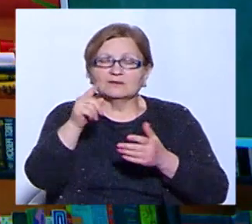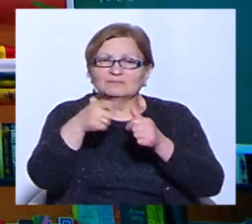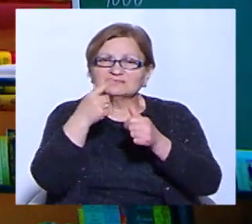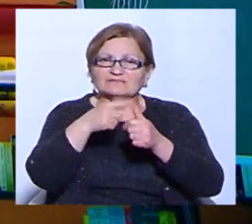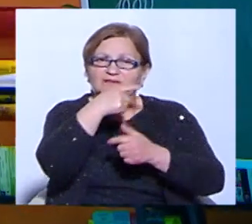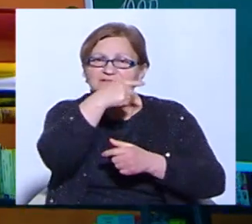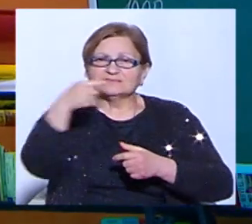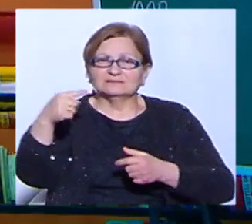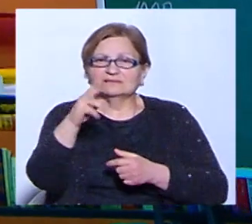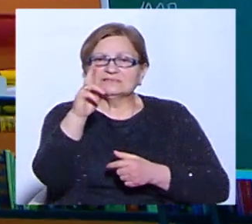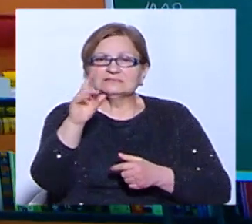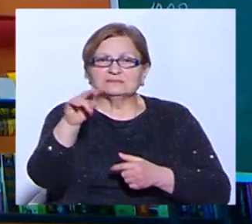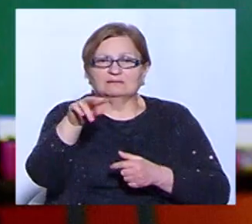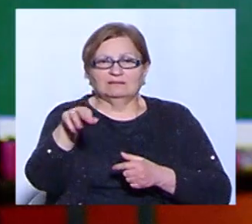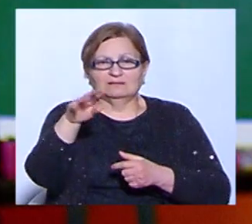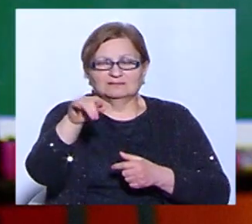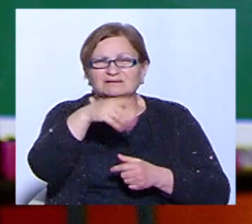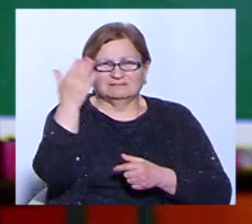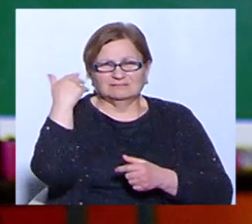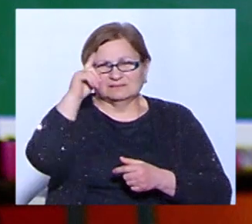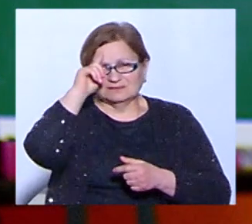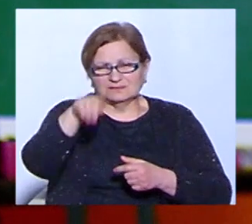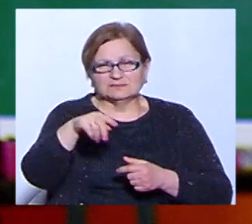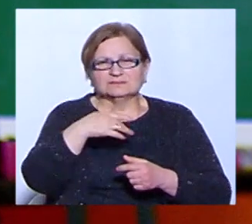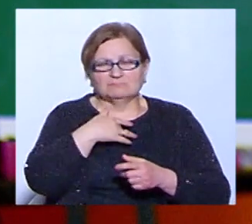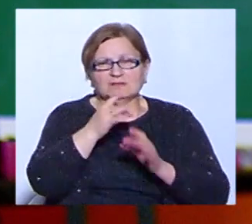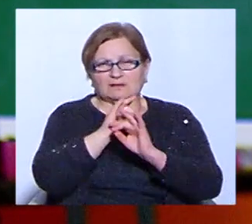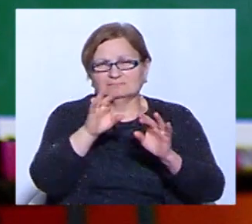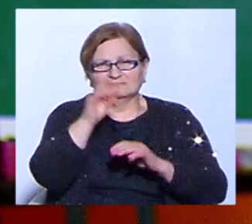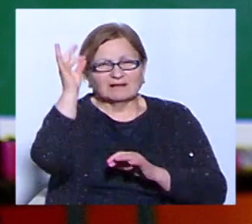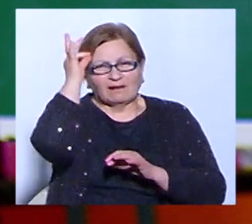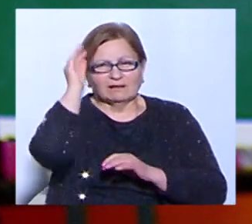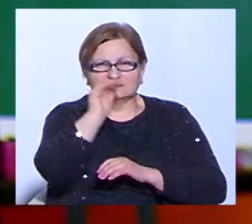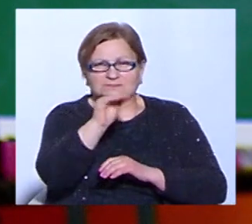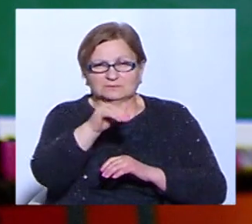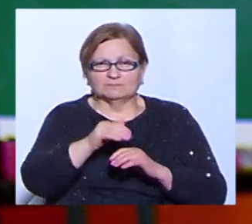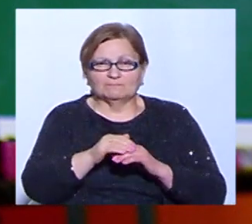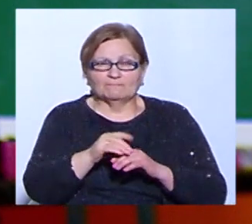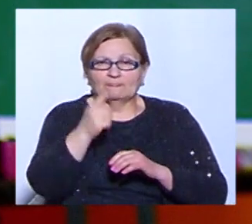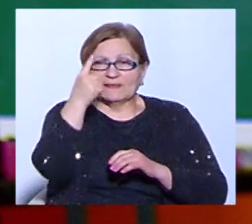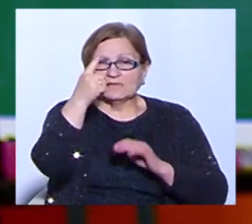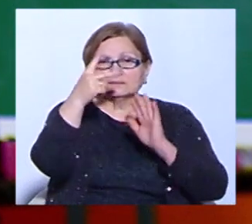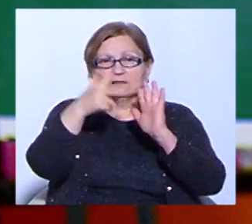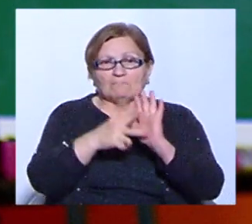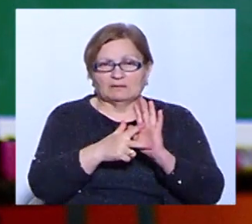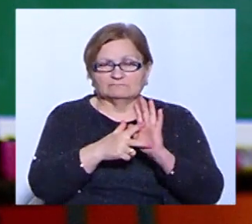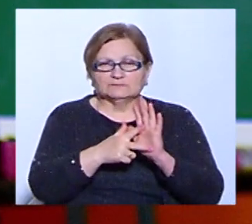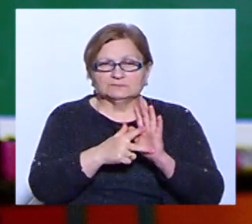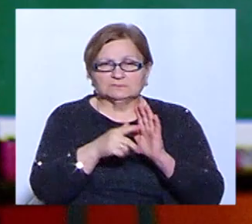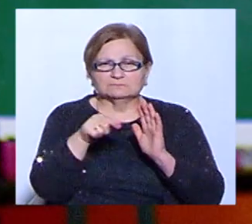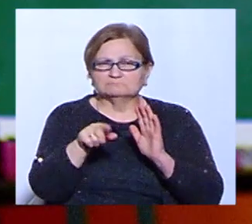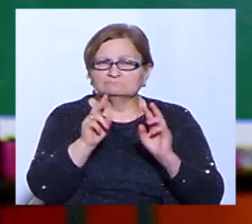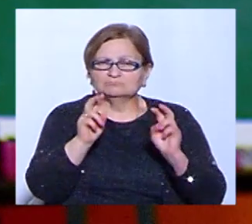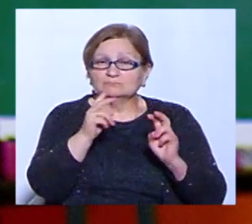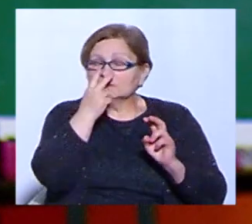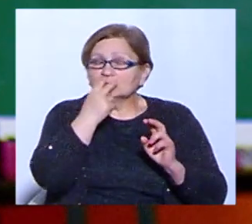აი ესეთი, წილადი რიცხვები. თქვენ უკვე იცით წილადი რიცხვები, რომ მინდა კიდევ ერთხელ შეგახსენოთ. ანუ არის 1 მერვედი, ანუ 1 მერვედი